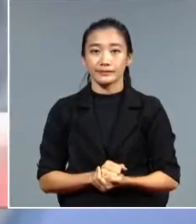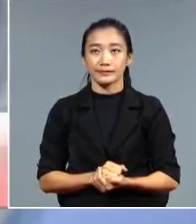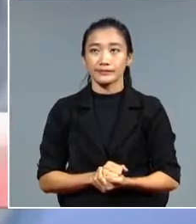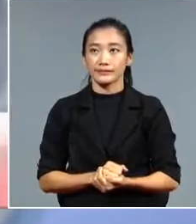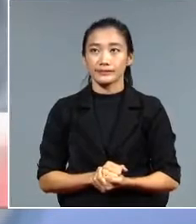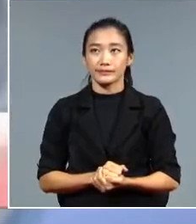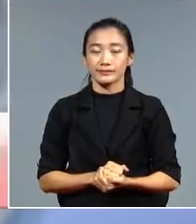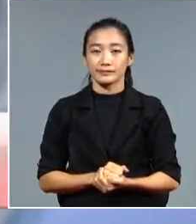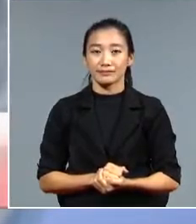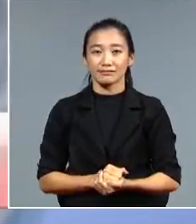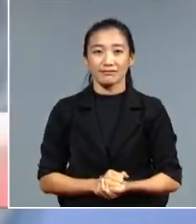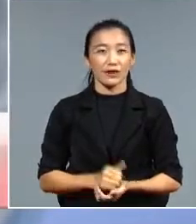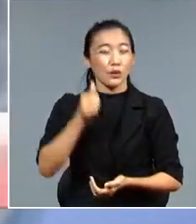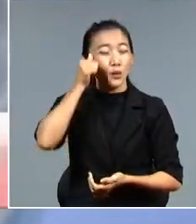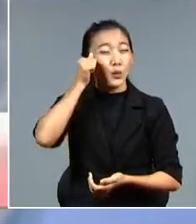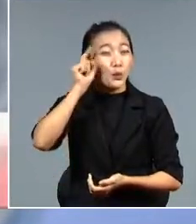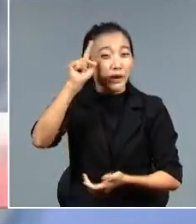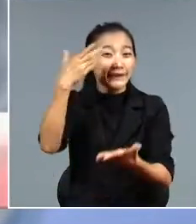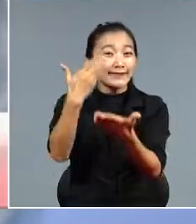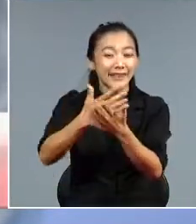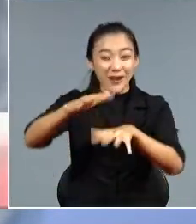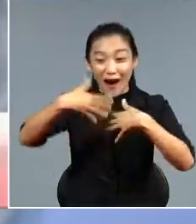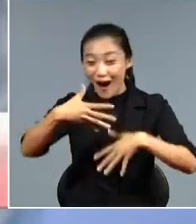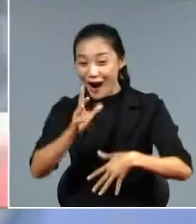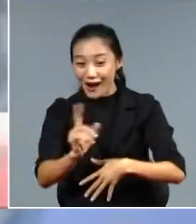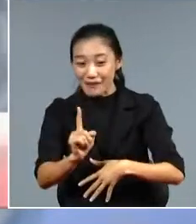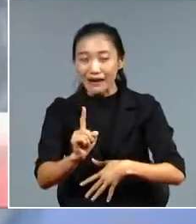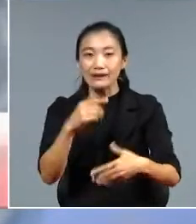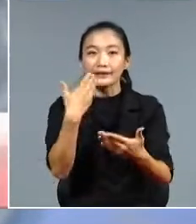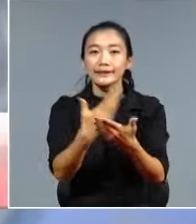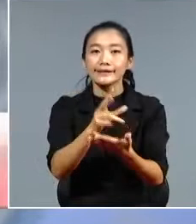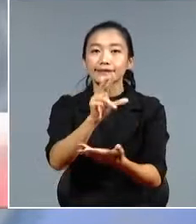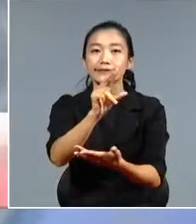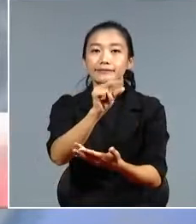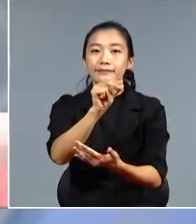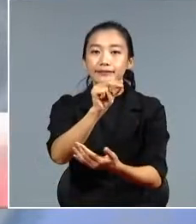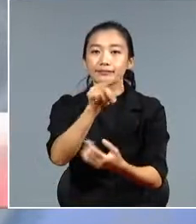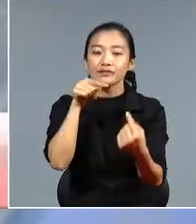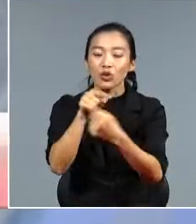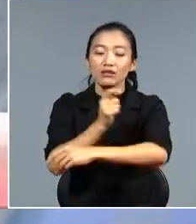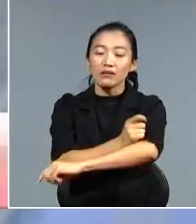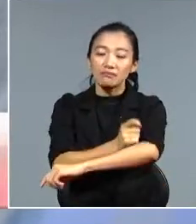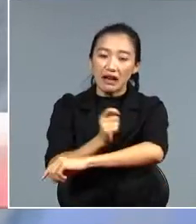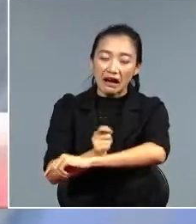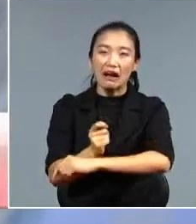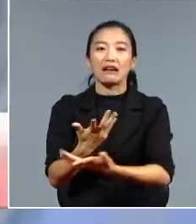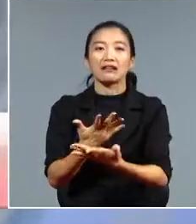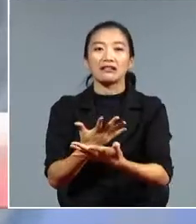รายได้ต่อวันของแกก็ไม่เยอะเลยนะคะ 30บาท ค่ะ วันละ30บาทกิน